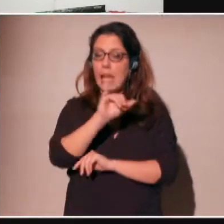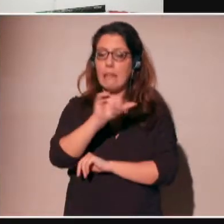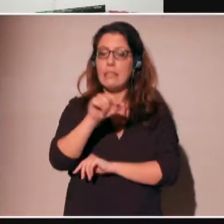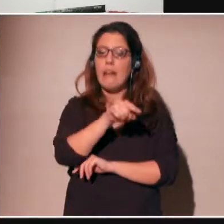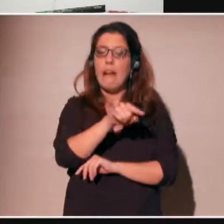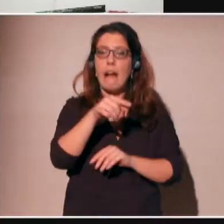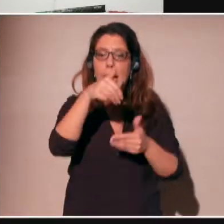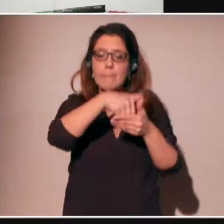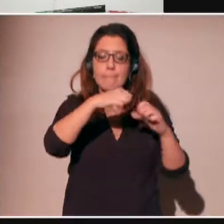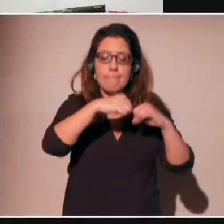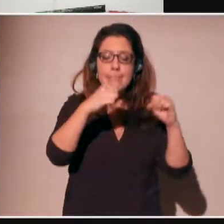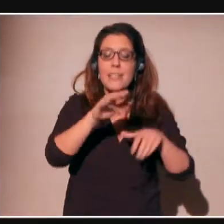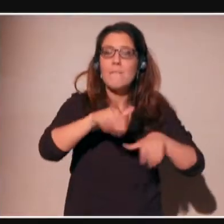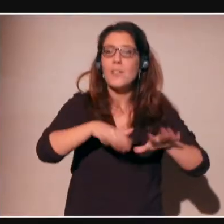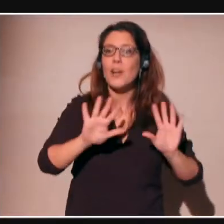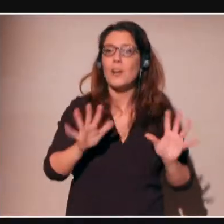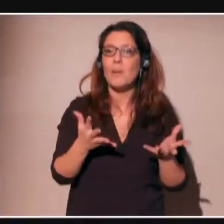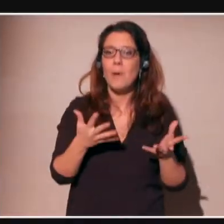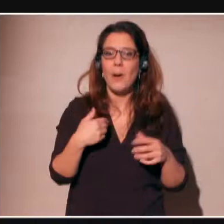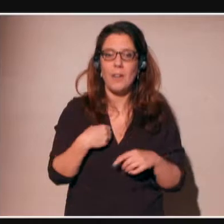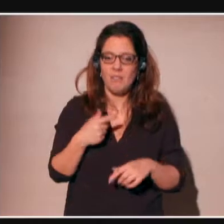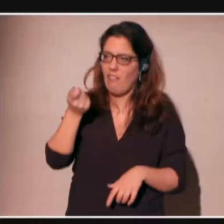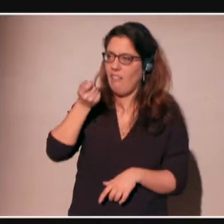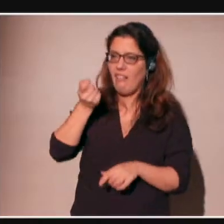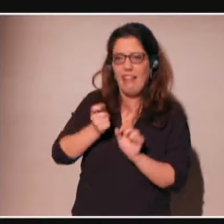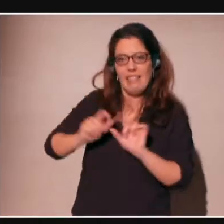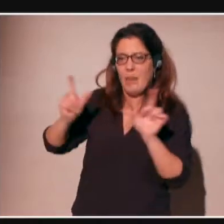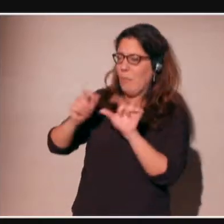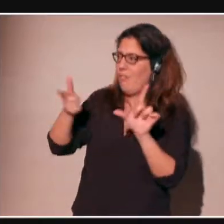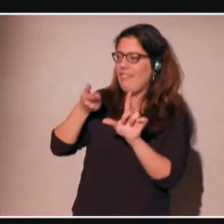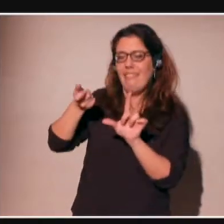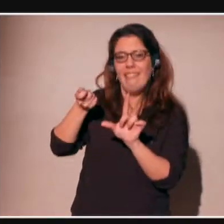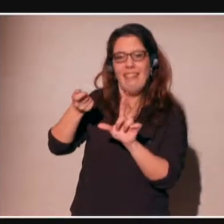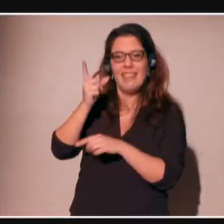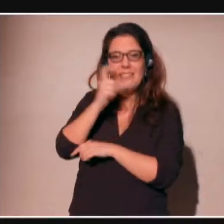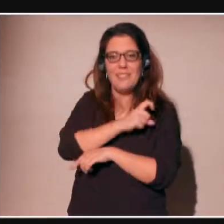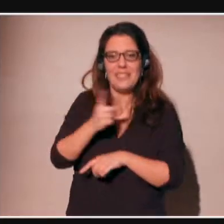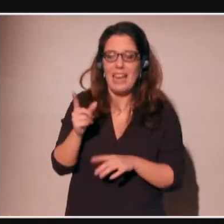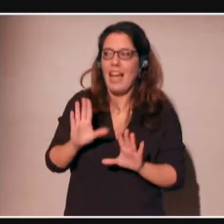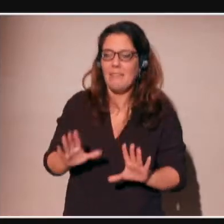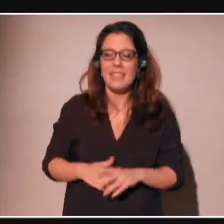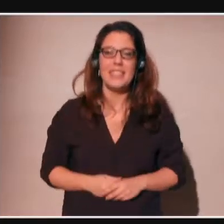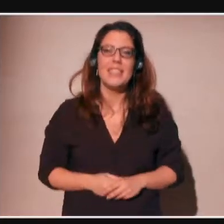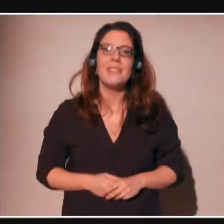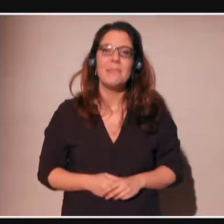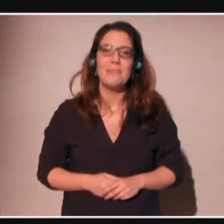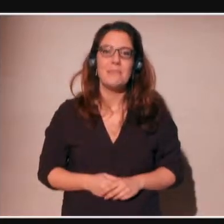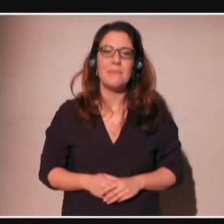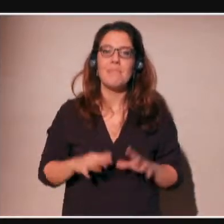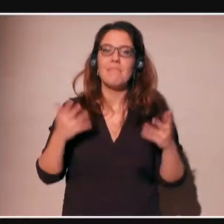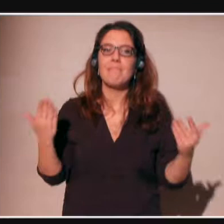artificielle. J'ai du mal à passer les diapos. Voilà. Donc, je vais vous expliquer